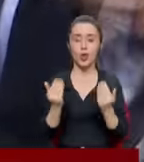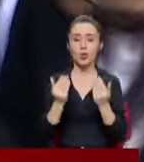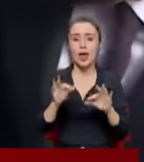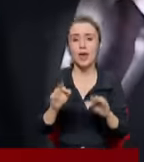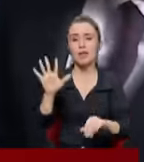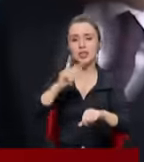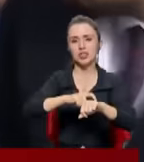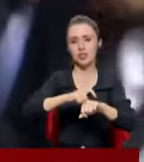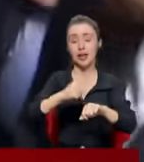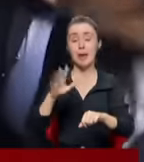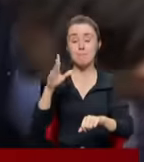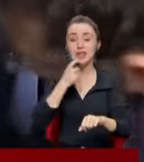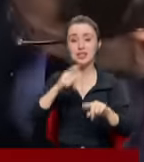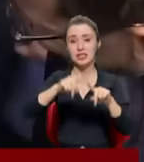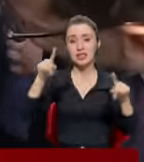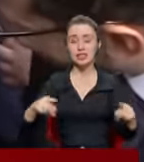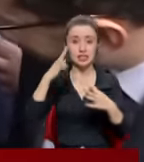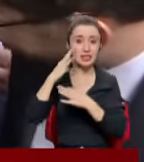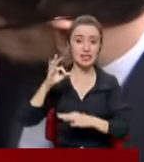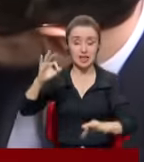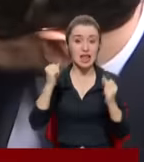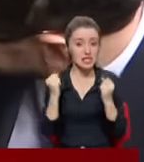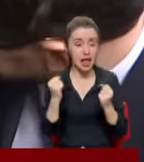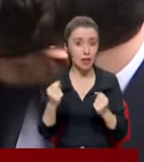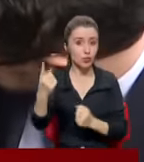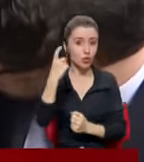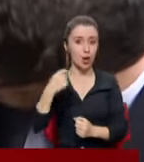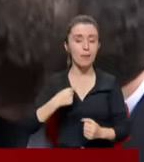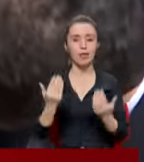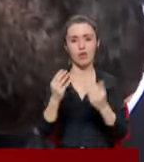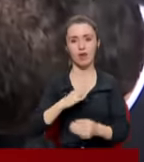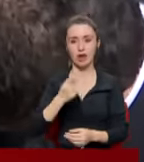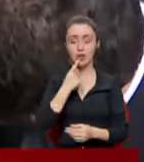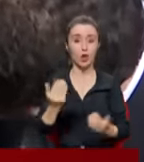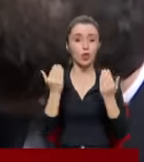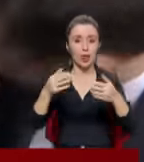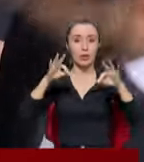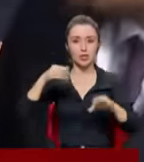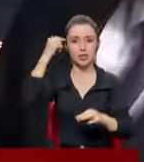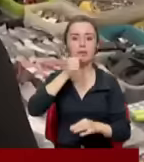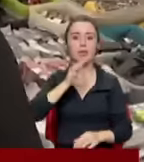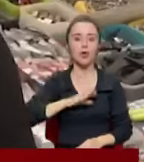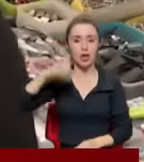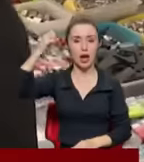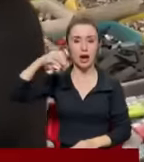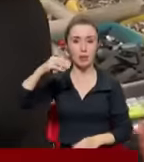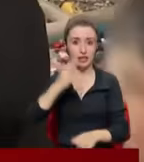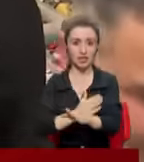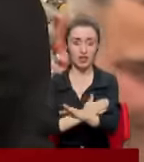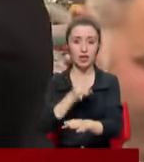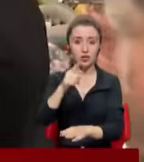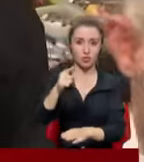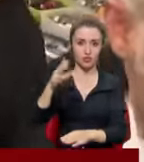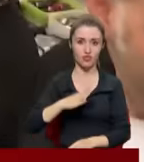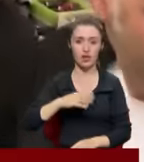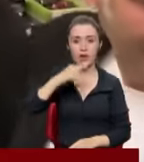senedir bir hayl aak kalı dualar yanımda diyorum güne dualarla başladı İmamoğlu AK Partili seçmenin ağırlıkta